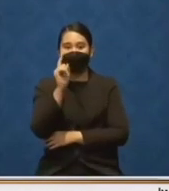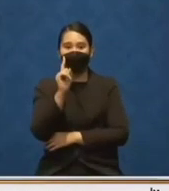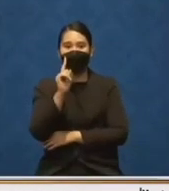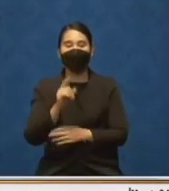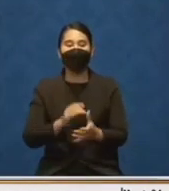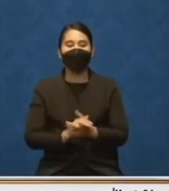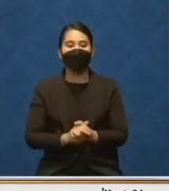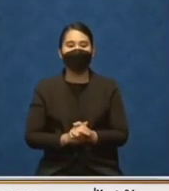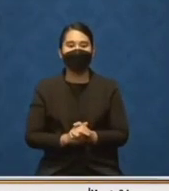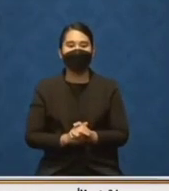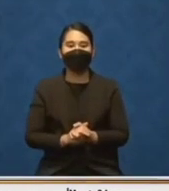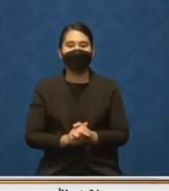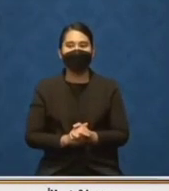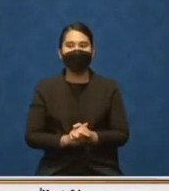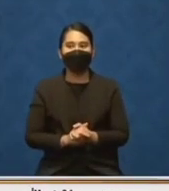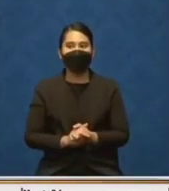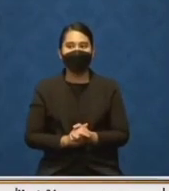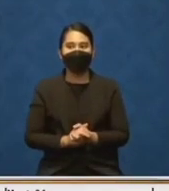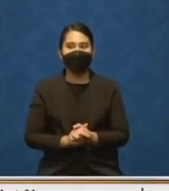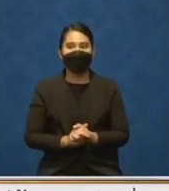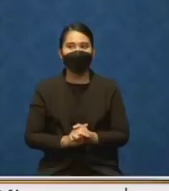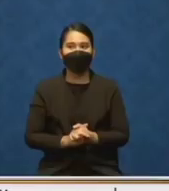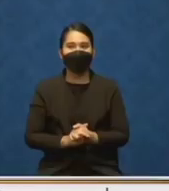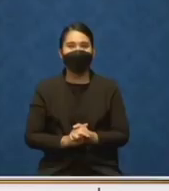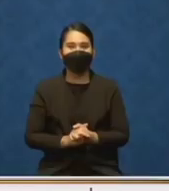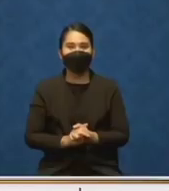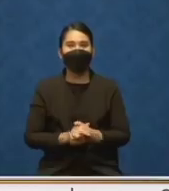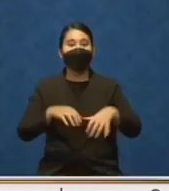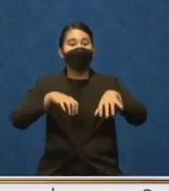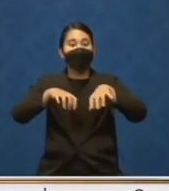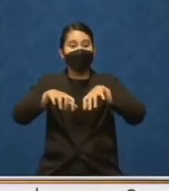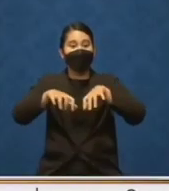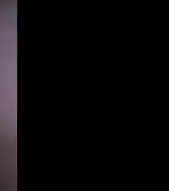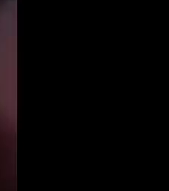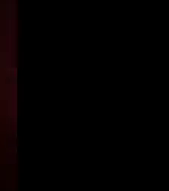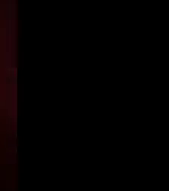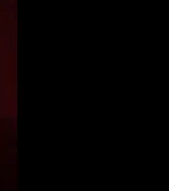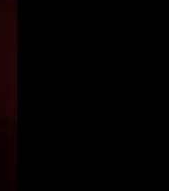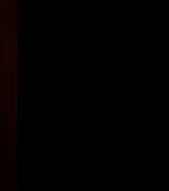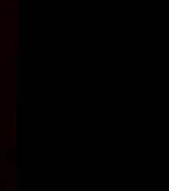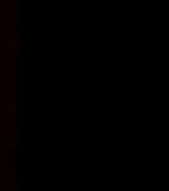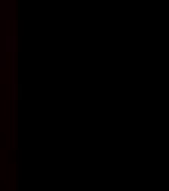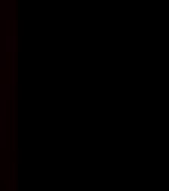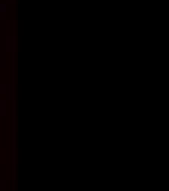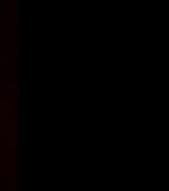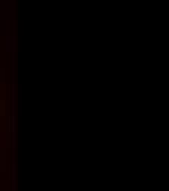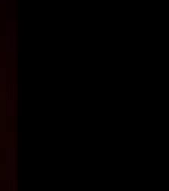ท่านจัดซื้อจัดจ้างในการ